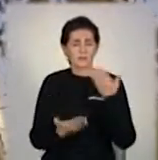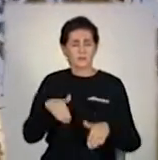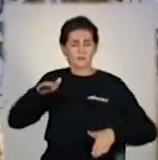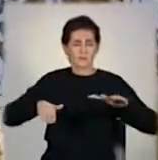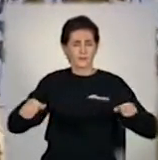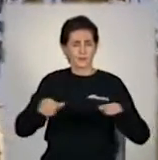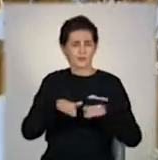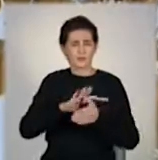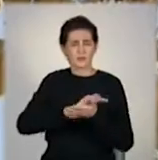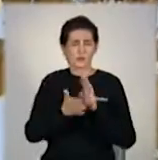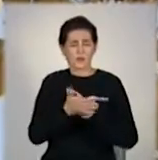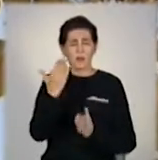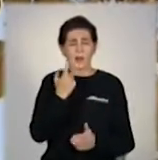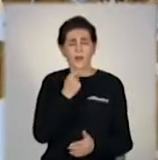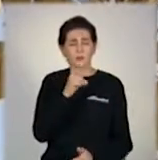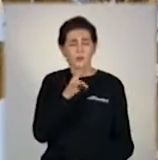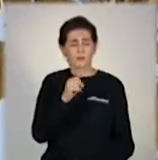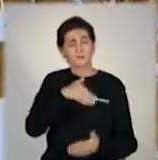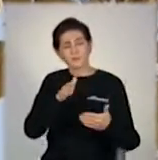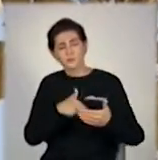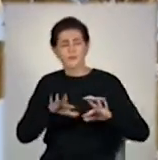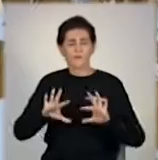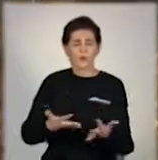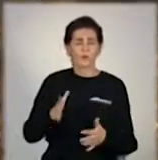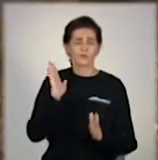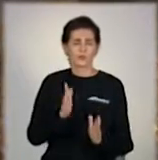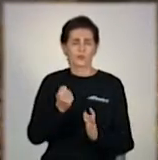і регіон залишить червону зону, норми споживання